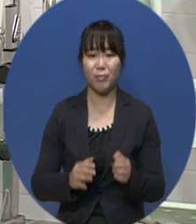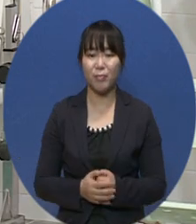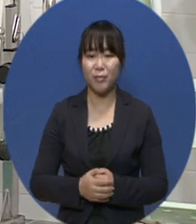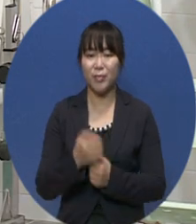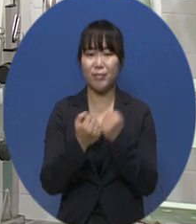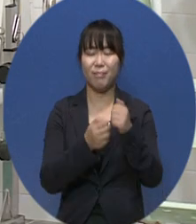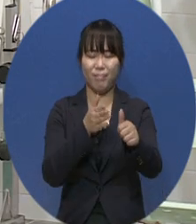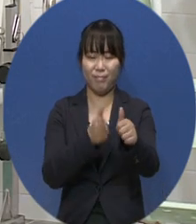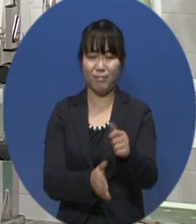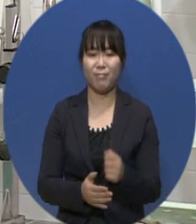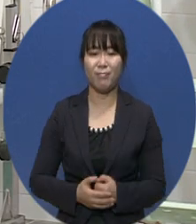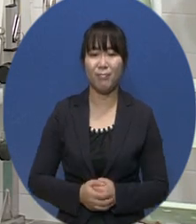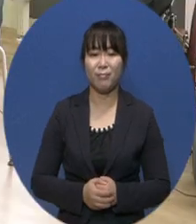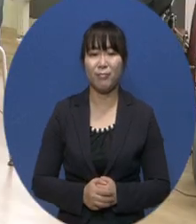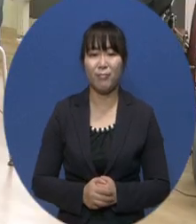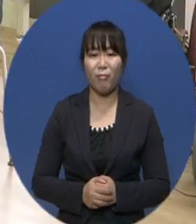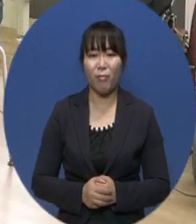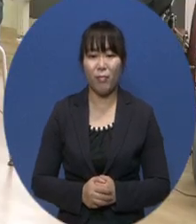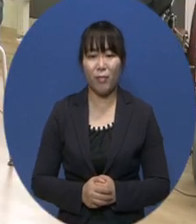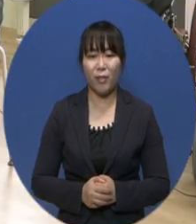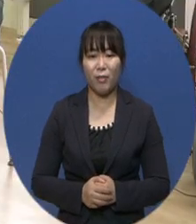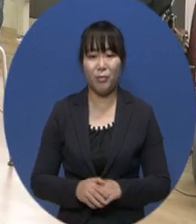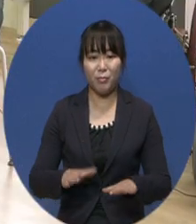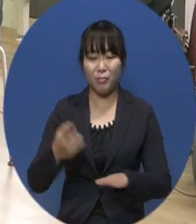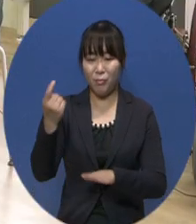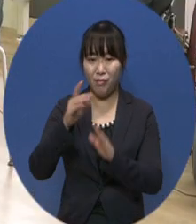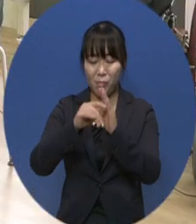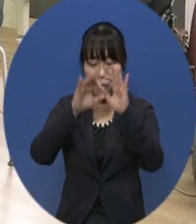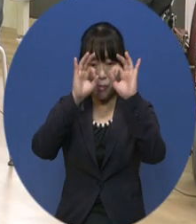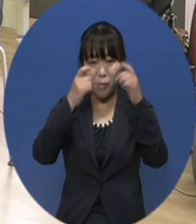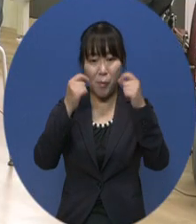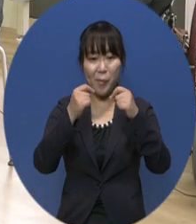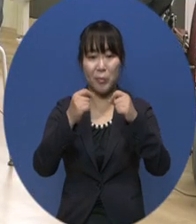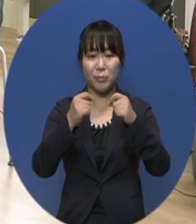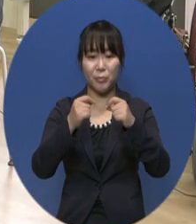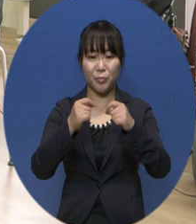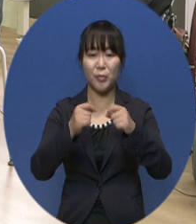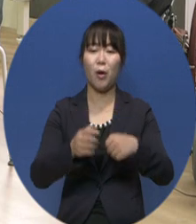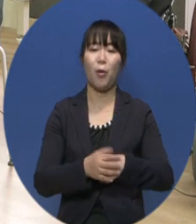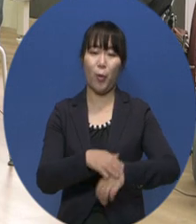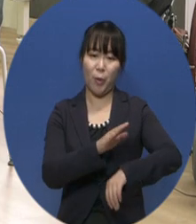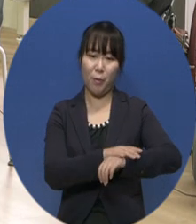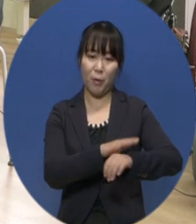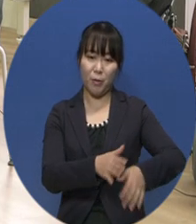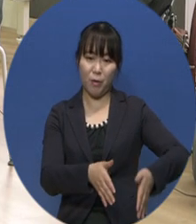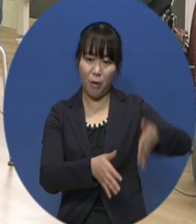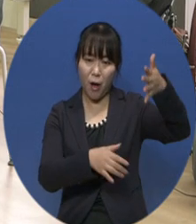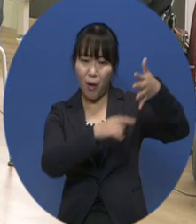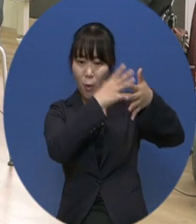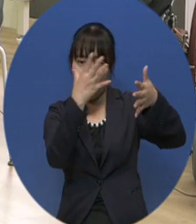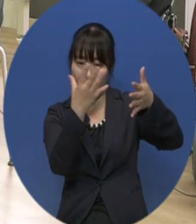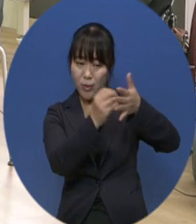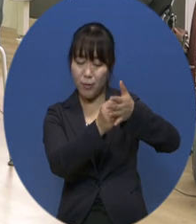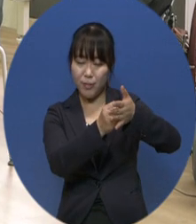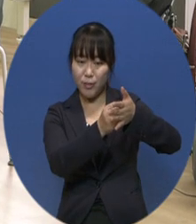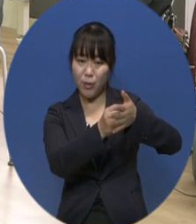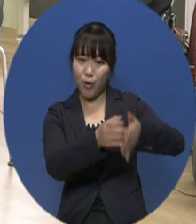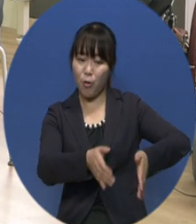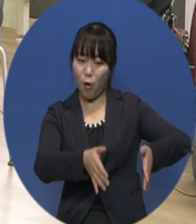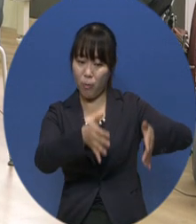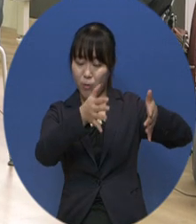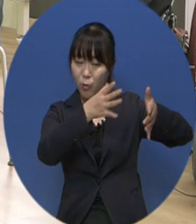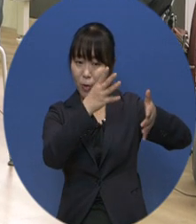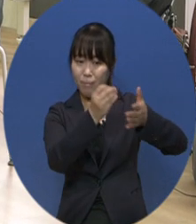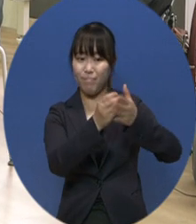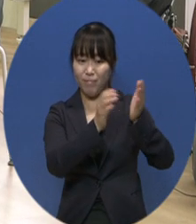네. 설명 좀 해주시죠. 예, 들어오시다 보셨겠지만 오른쪽에 네. 이제 거의 건물 외벽은 완성이 됐습니다. 그래서 네.